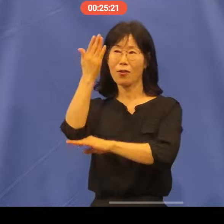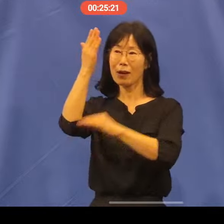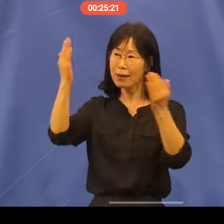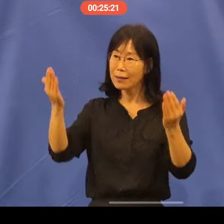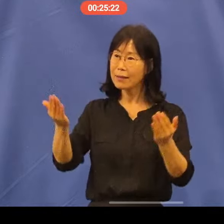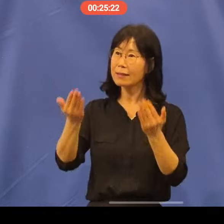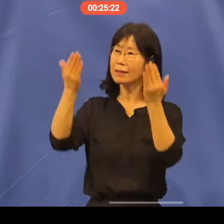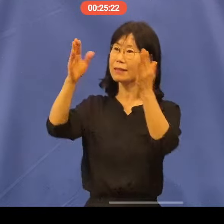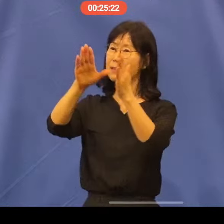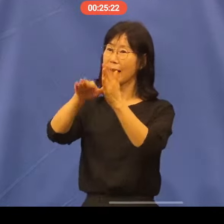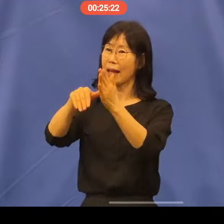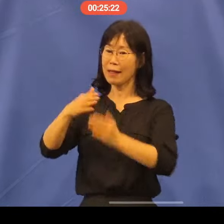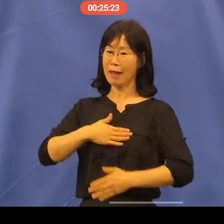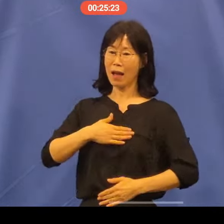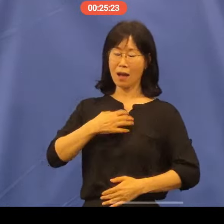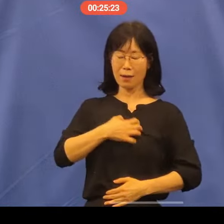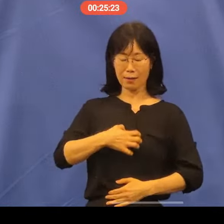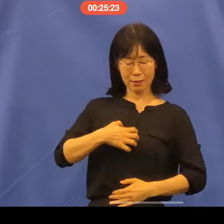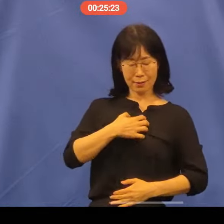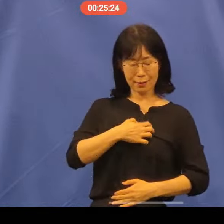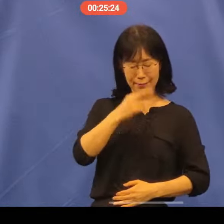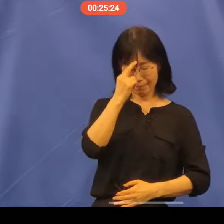염려 근심 다 사라지고요,